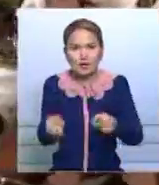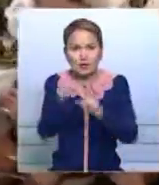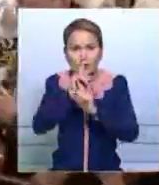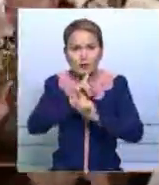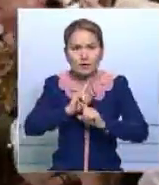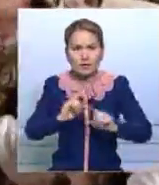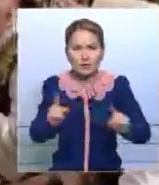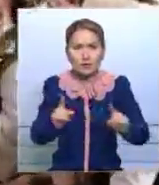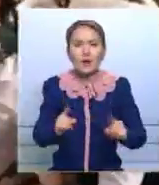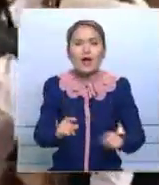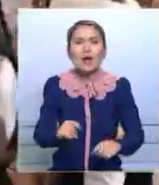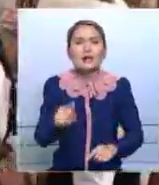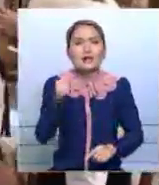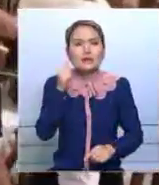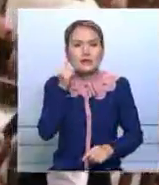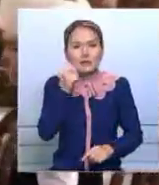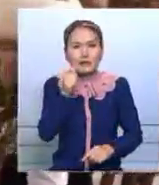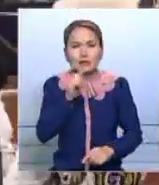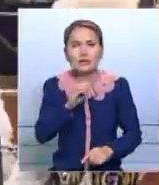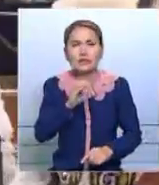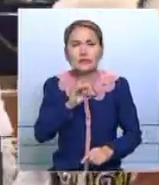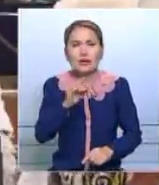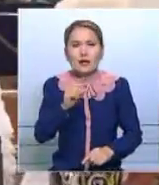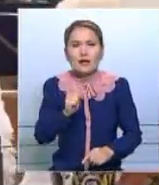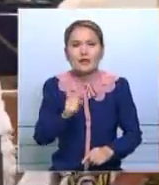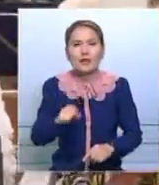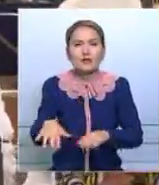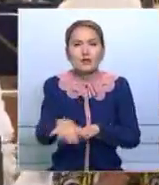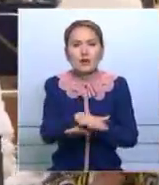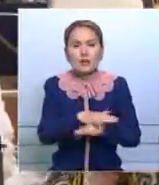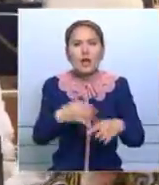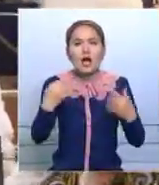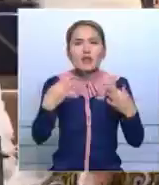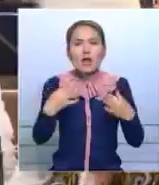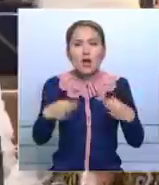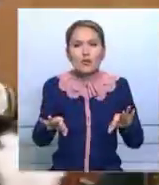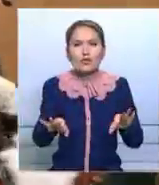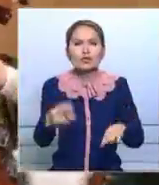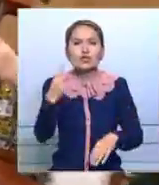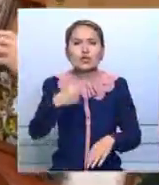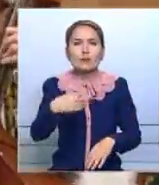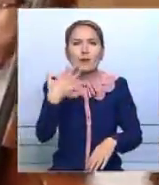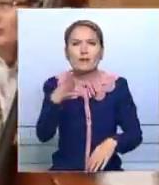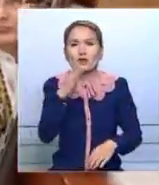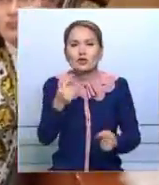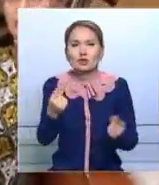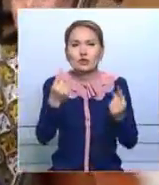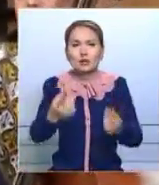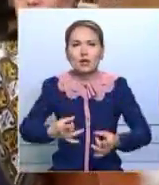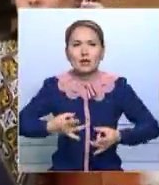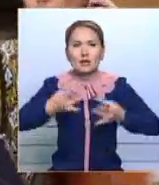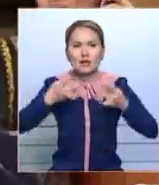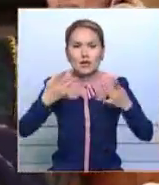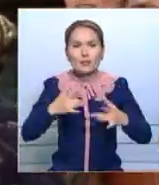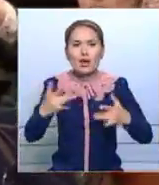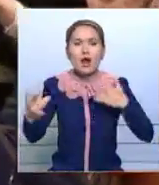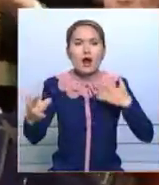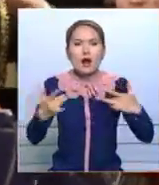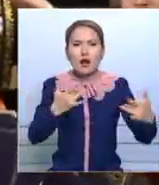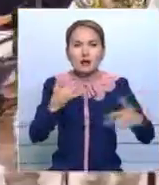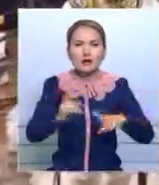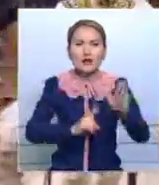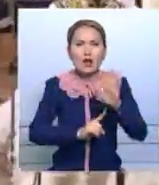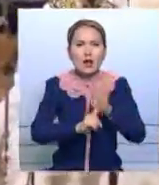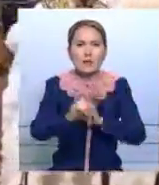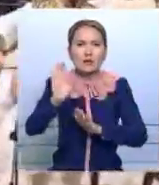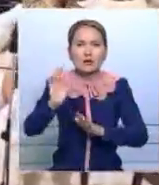көшу мәселесі тұрған жоқ. Есесіне ертең Сарыарқа төрінде тәуелсіздіктің 25 жылдығына арналған Ұлы дала мұрасы атты дүбірлі